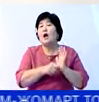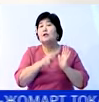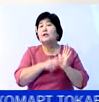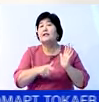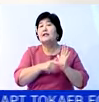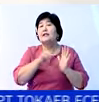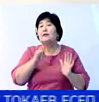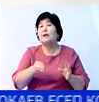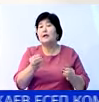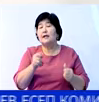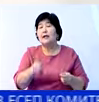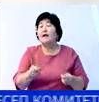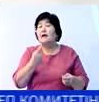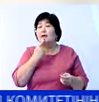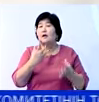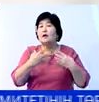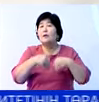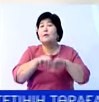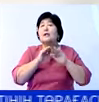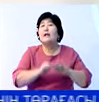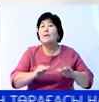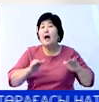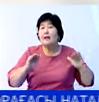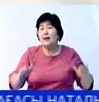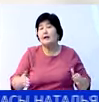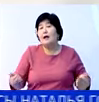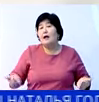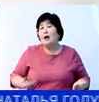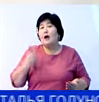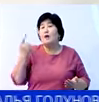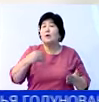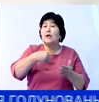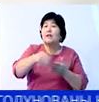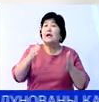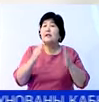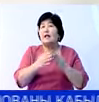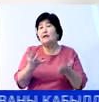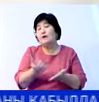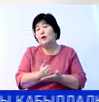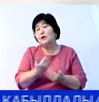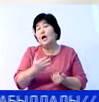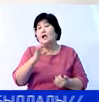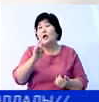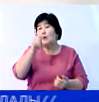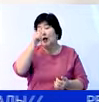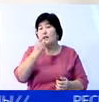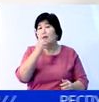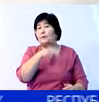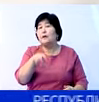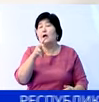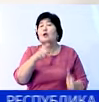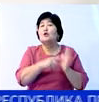581 миллион 687 мың теңге олына аз қамтылған көп балалы отбасыларына коммуналдық тұрғын үй сатып алуға. Сәуір айында бізде